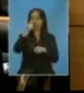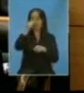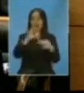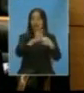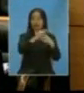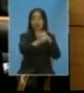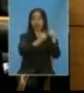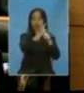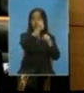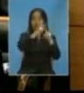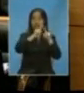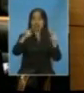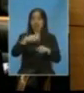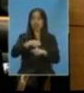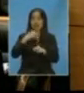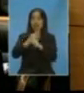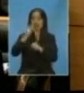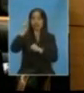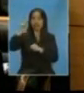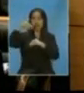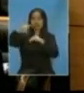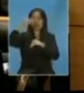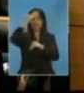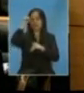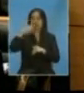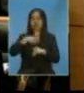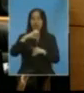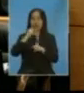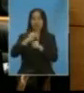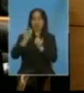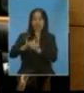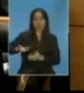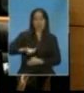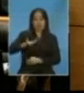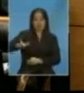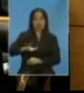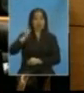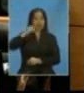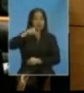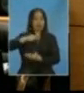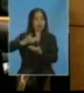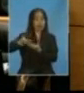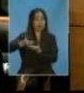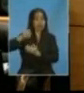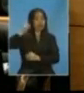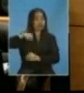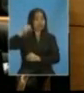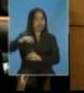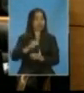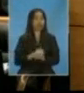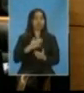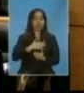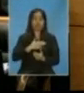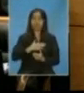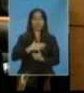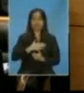แต่กู้มาเพื่อที่ว่าทำโครงการพวกนี้ไปก็ยังสามารถถลุงเงินในโครงการอื่นต่อไปได้นี่คือสิ่งที่พวกผมคัด